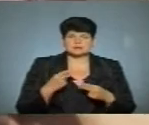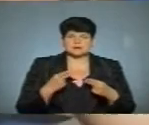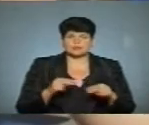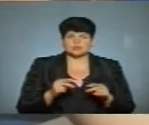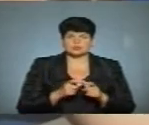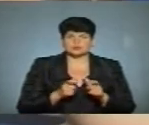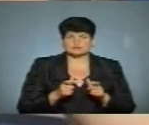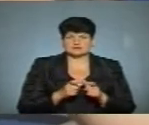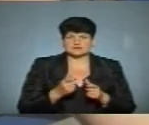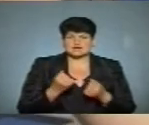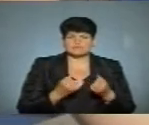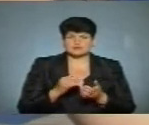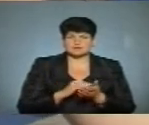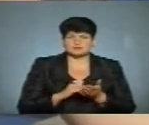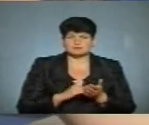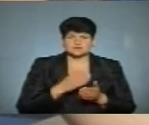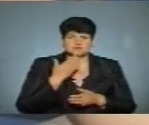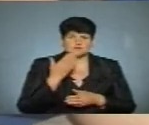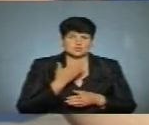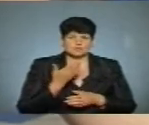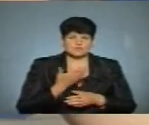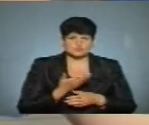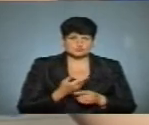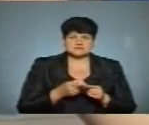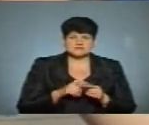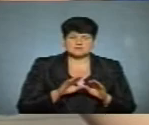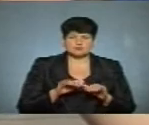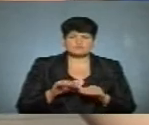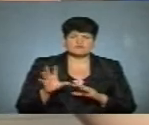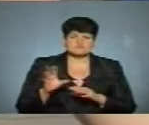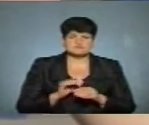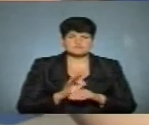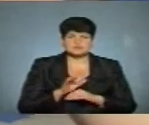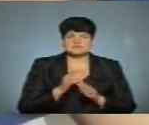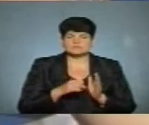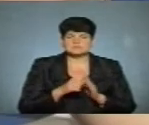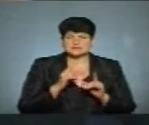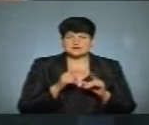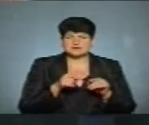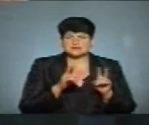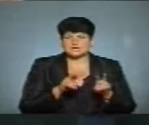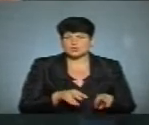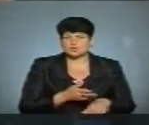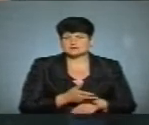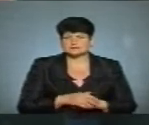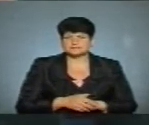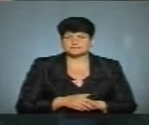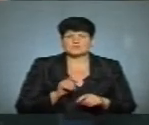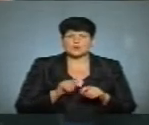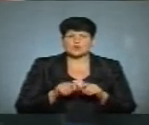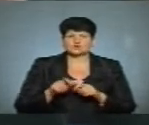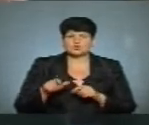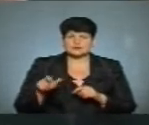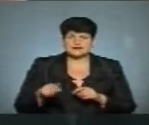квитків. На водія ми пишемо доповідну, це все потім відправляється в міську раду на їхній розгляд. Контролери також